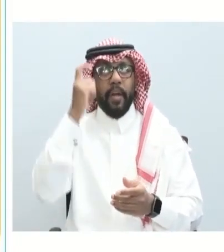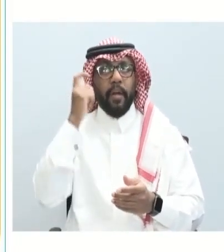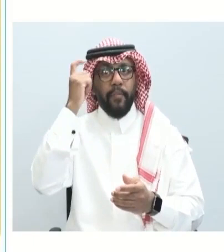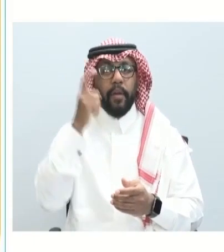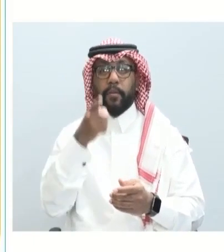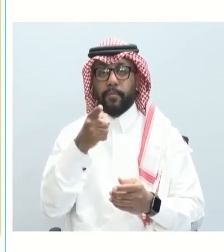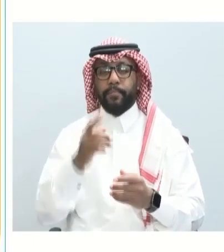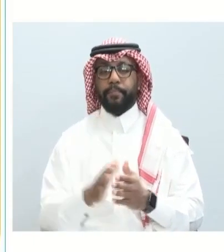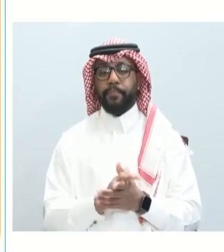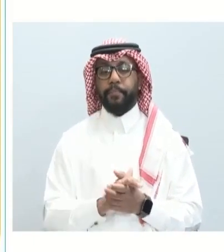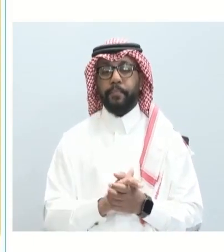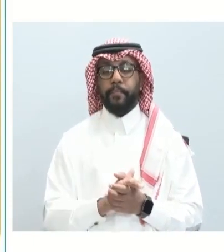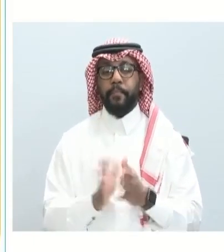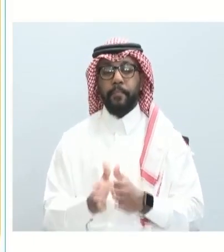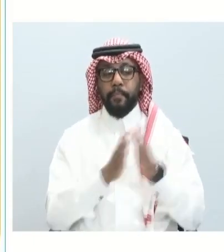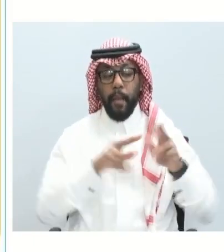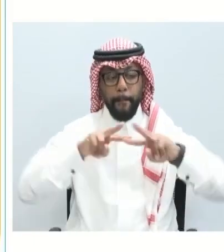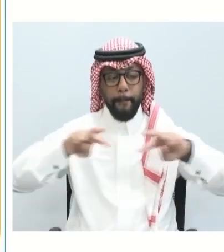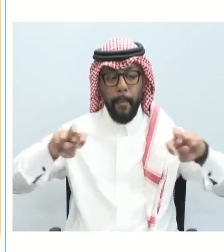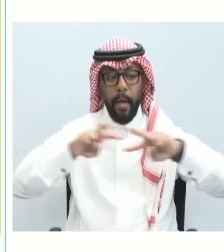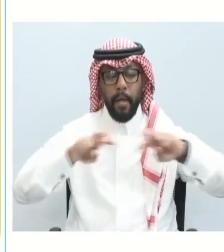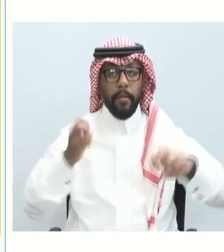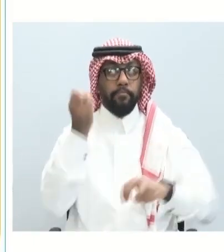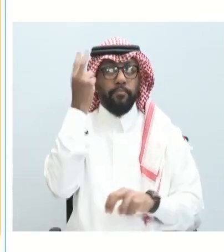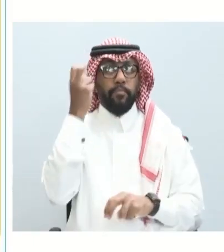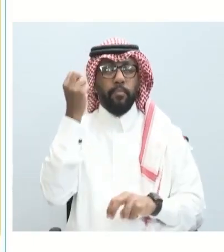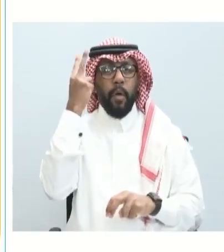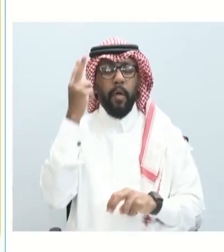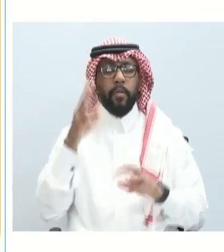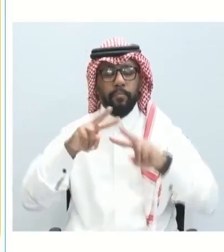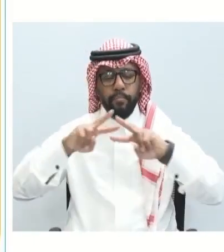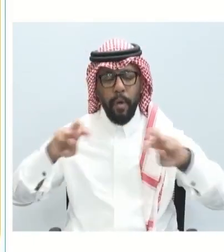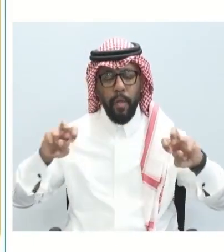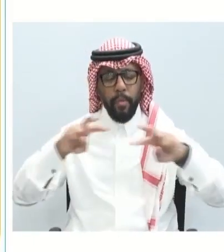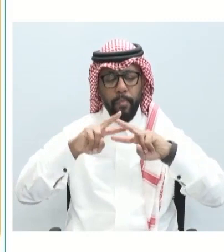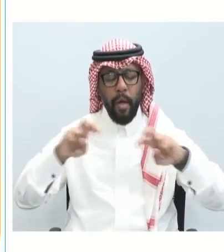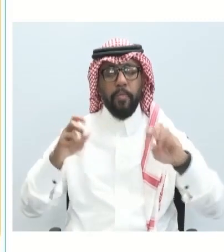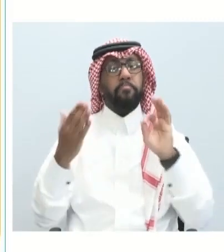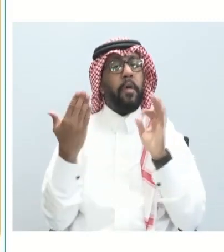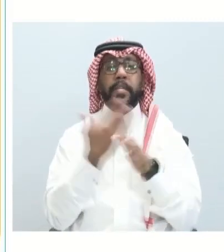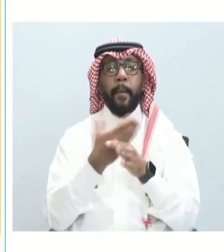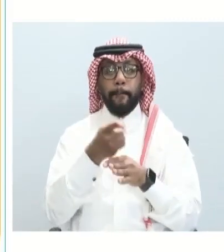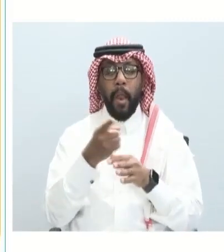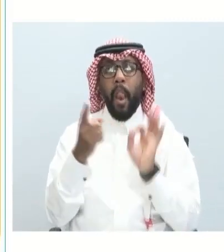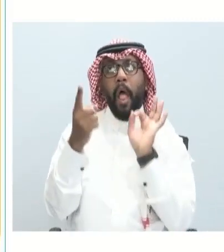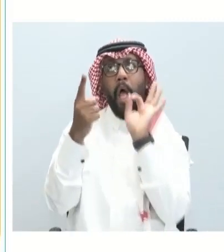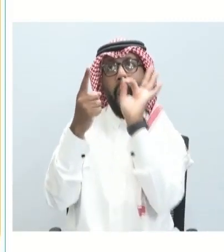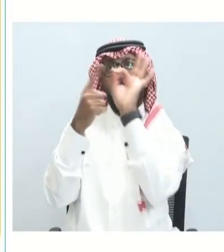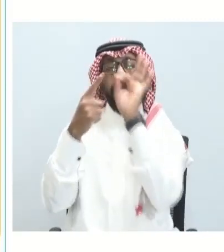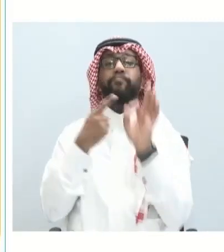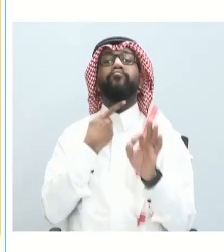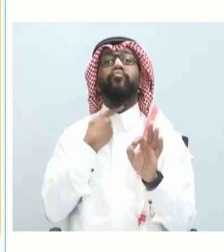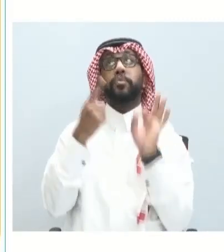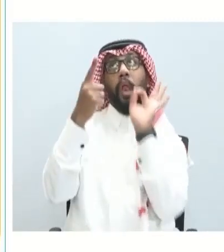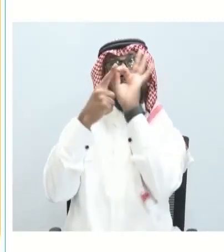نقول البحث عن افكار اخرى مثانه وربطها بالهدف من التفكير ومدى الاستفاده